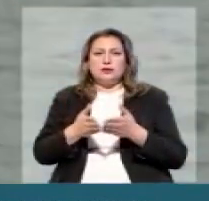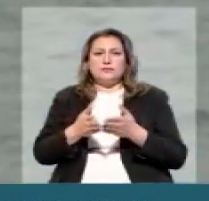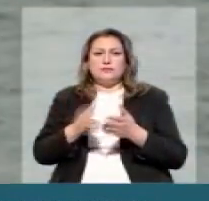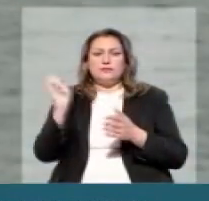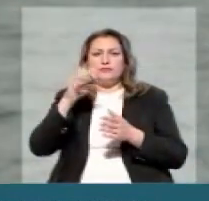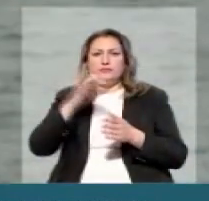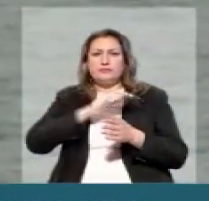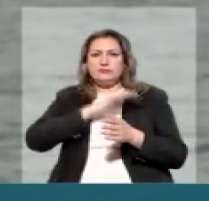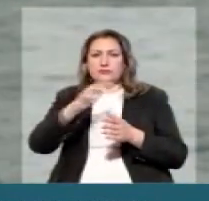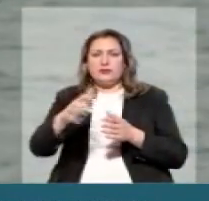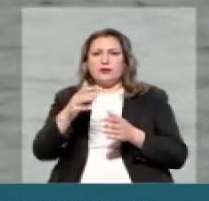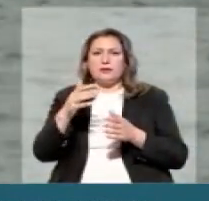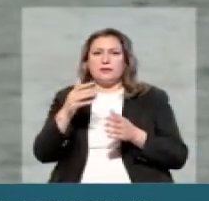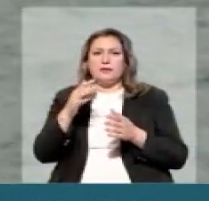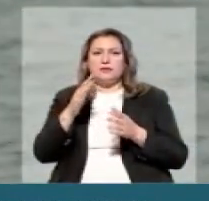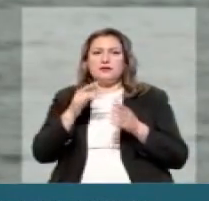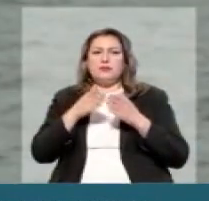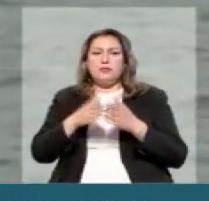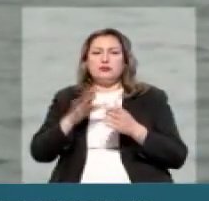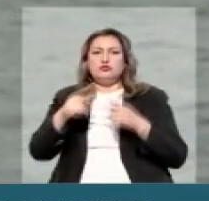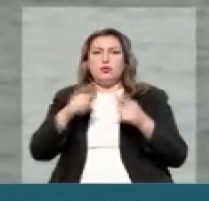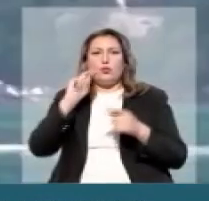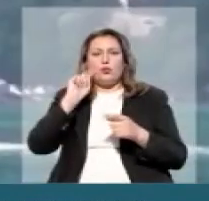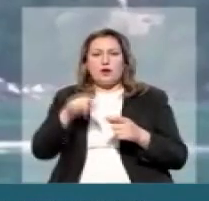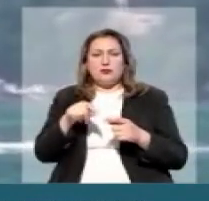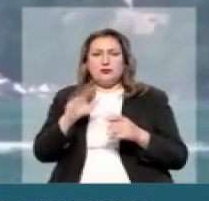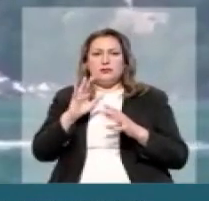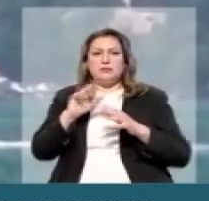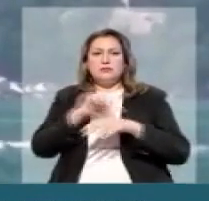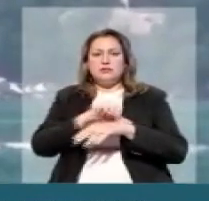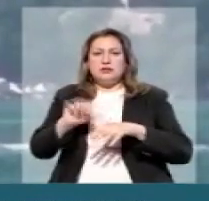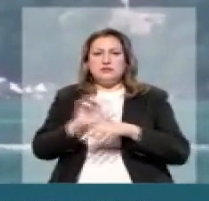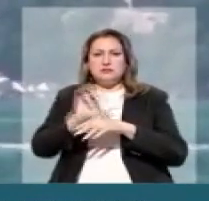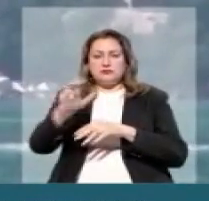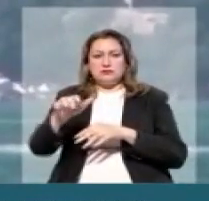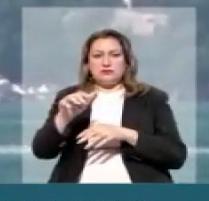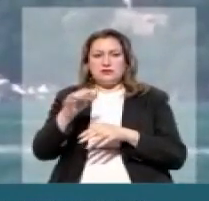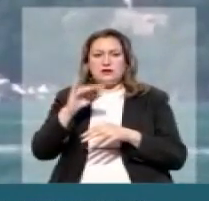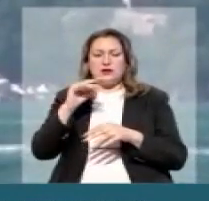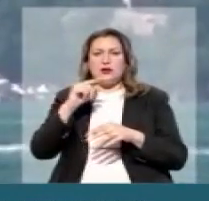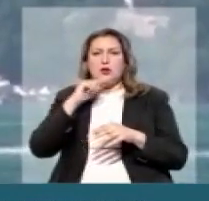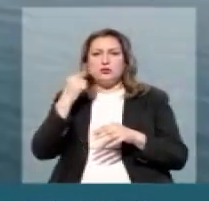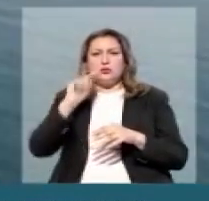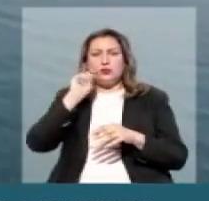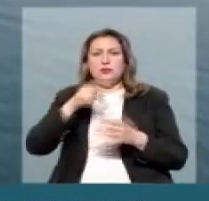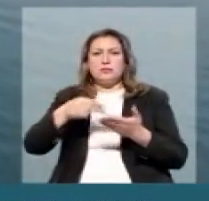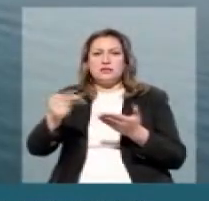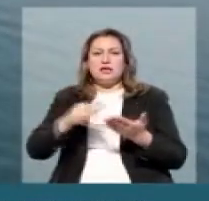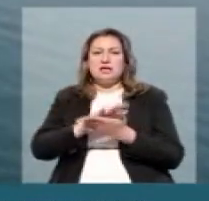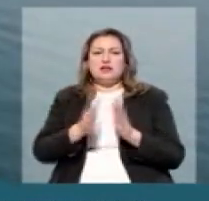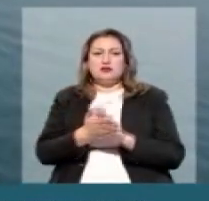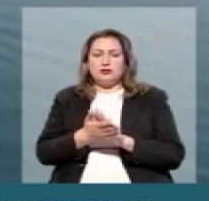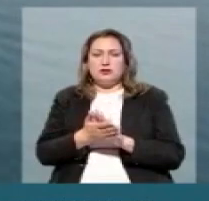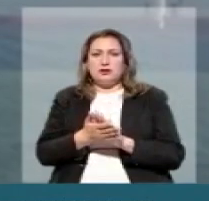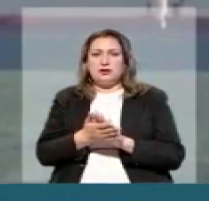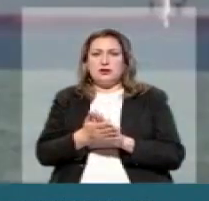хабарлаған еді. Ресей мен Украина Біріккен ұлттар ұйымы мен Түркияның ағайындығымен астық экспортын жандандыру туралы